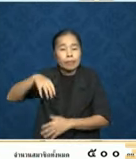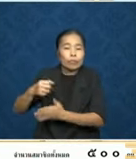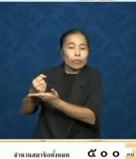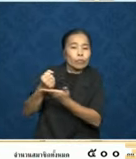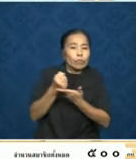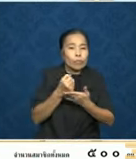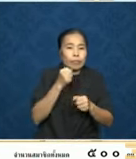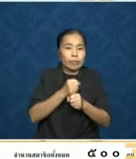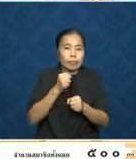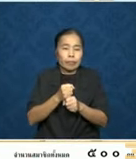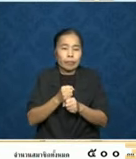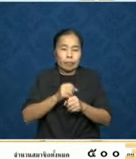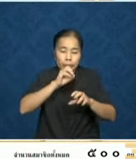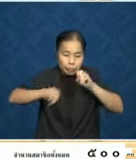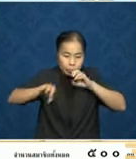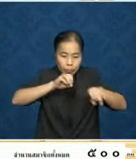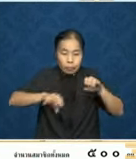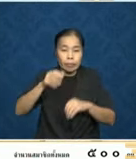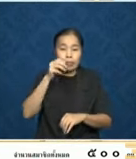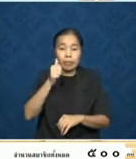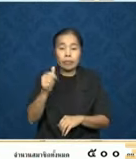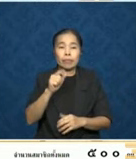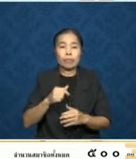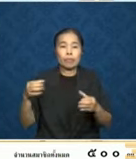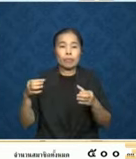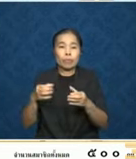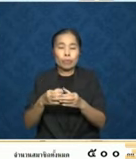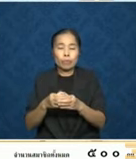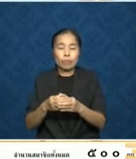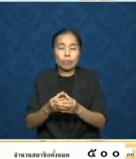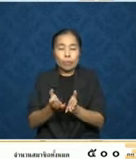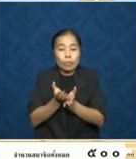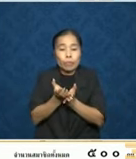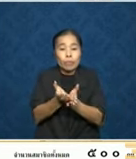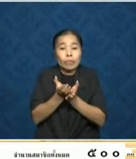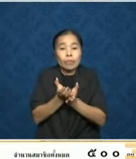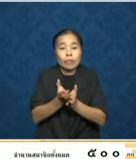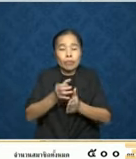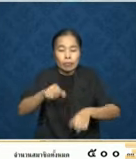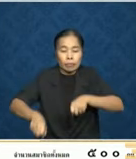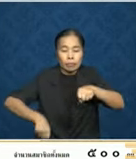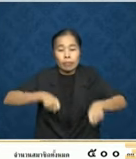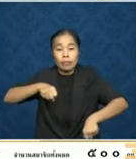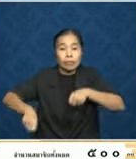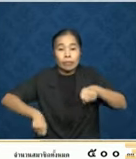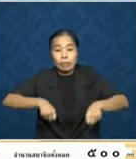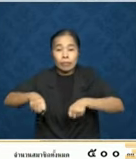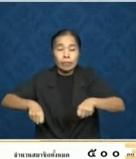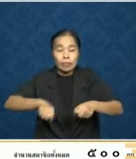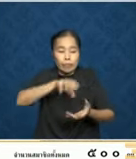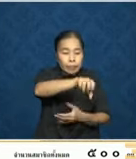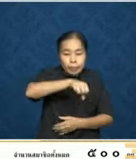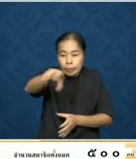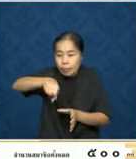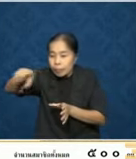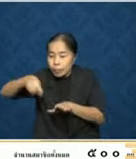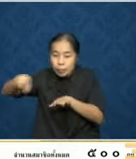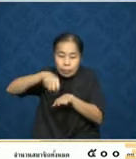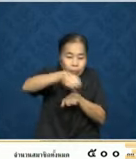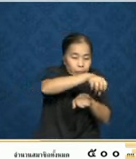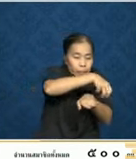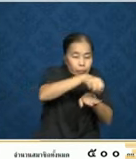ย่อยขยะคือแยกขยะได้ดีนะคะก็คือว่ากลุ่มชาวซาเล้งต่างๆนี่แหละค่ะที่เขาเนี่ยพูดง่ายว่าไม่ว่าจะขับซ